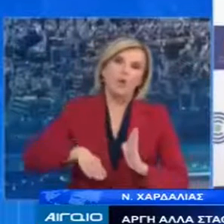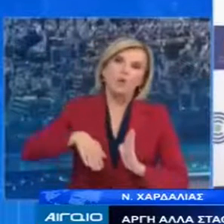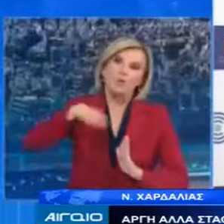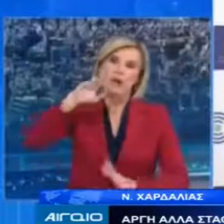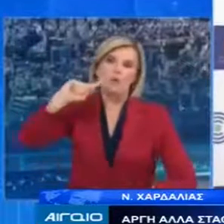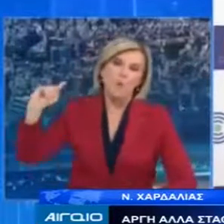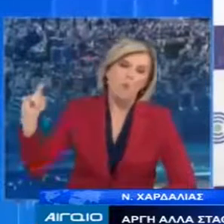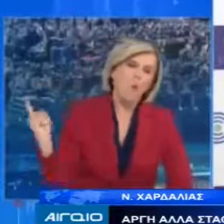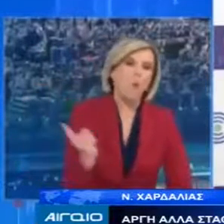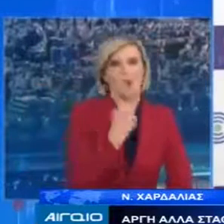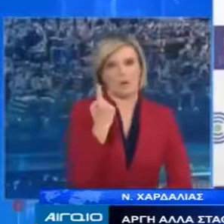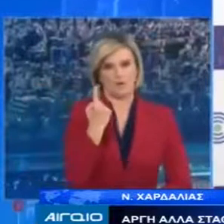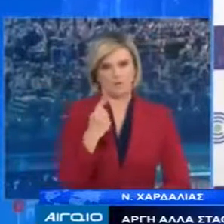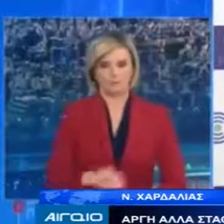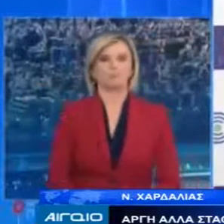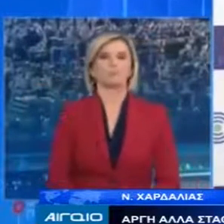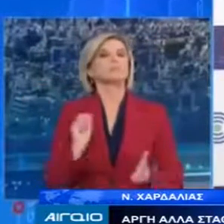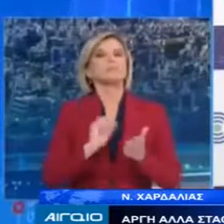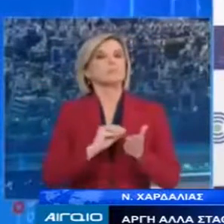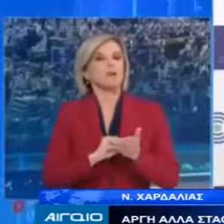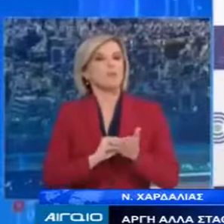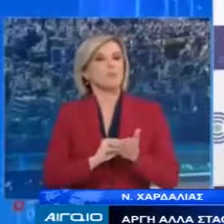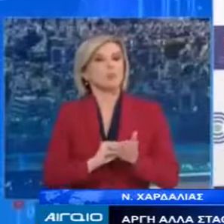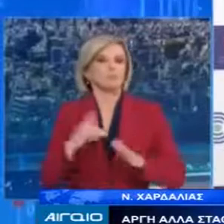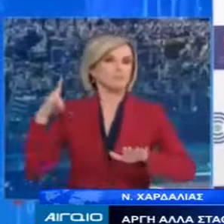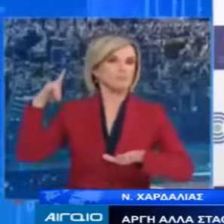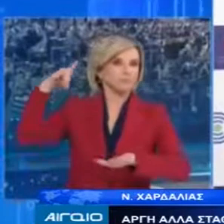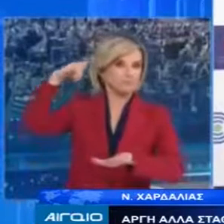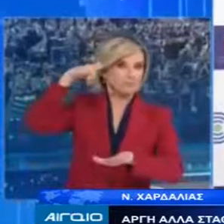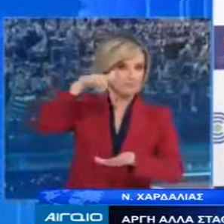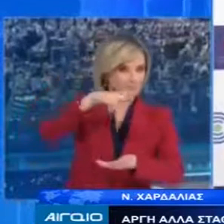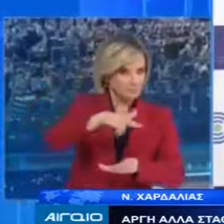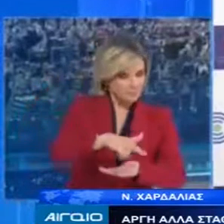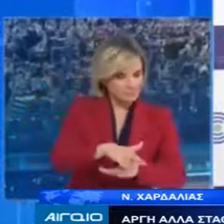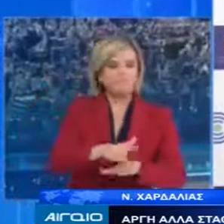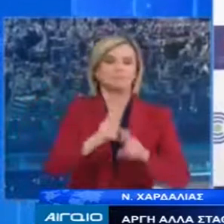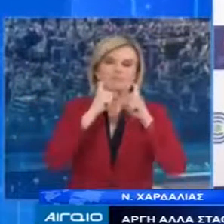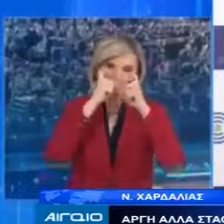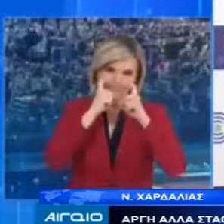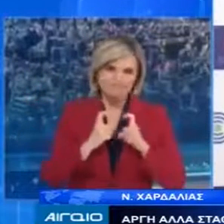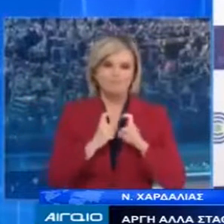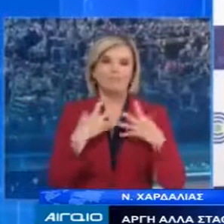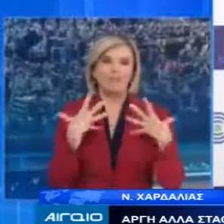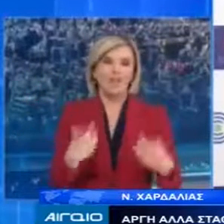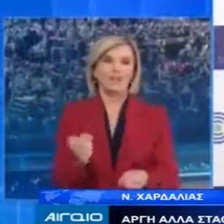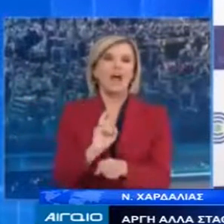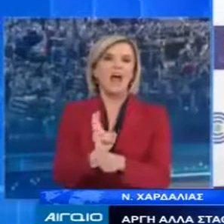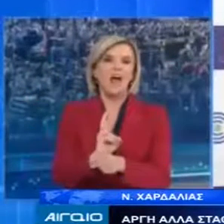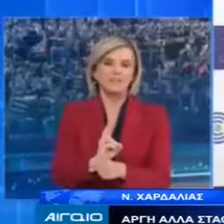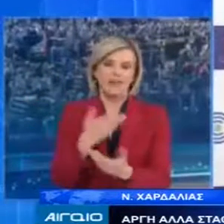σιδηροδρομικών μεταφορών, υποχρεούνται στον έλεγχο του ταξιδιώτη πριν από την επιβίβασή του, ώστε να επιβεβαιωθεί ότι φέρει τα απαραίτητα